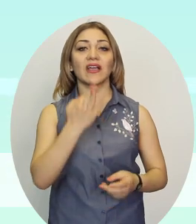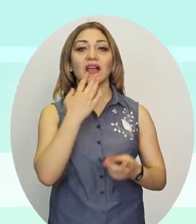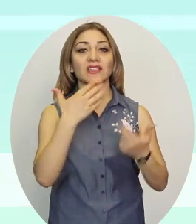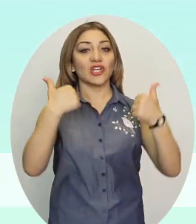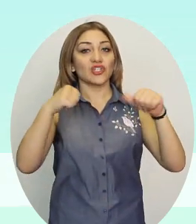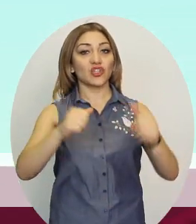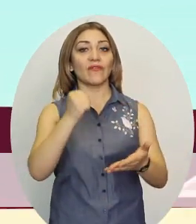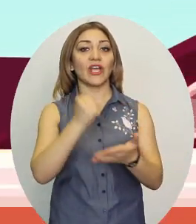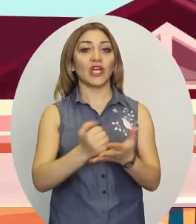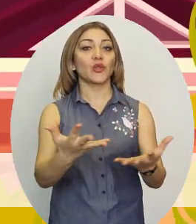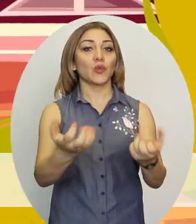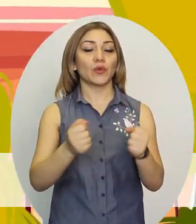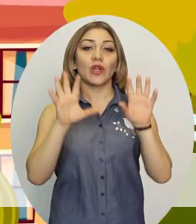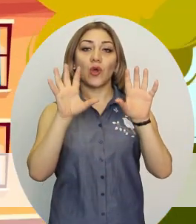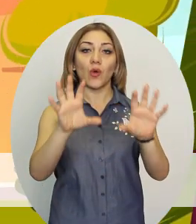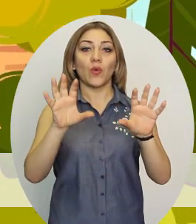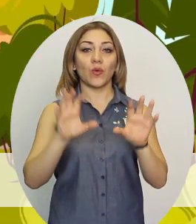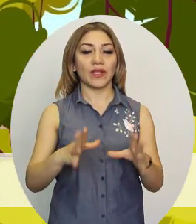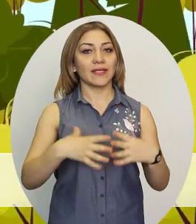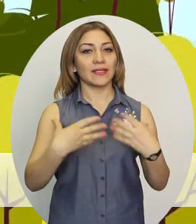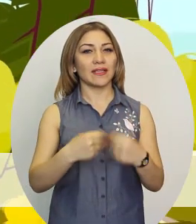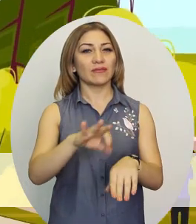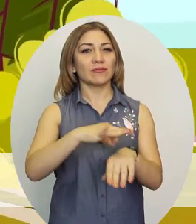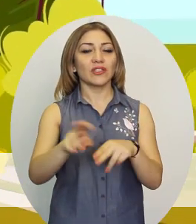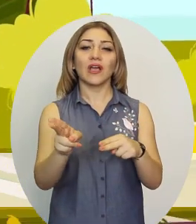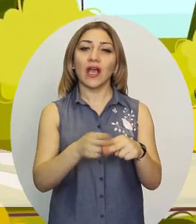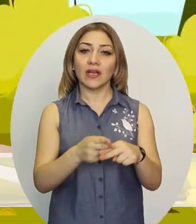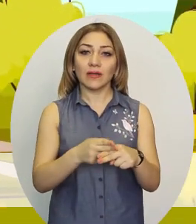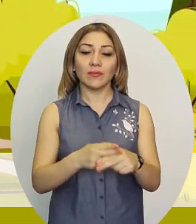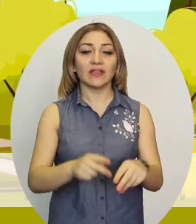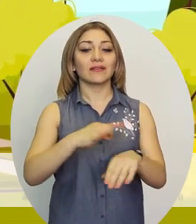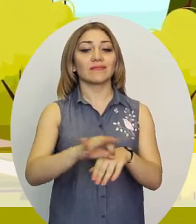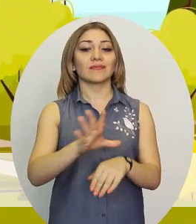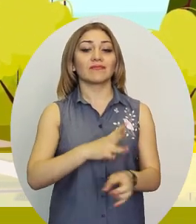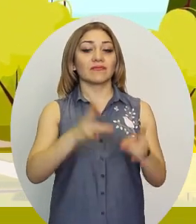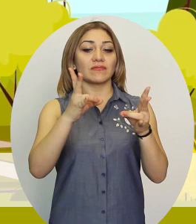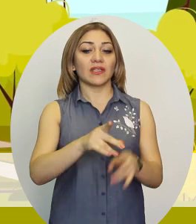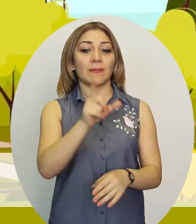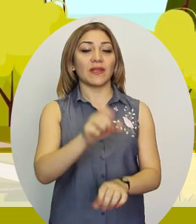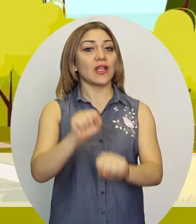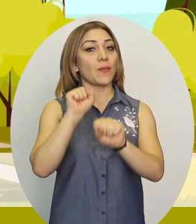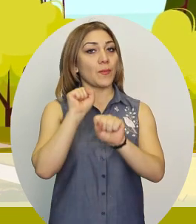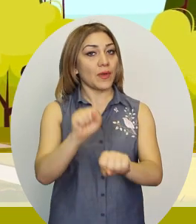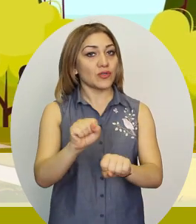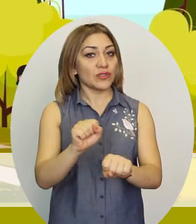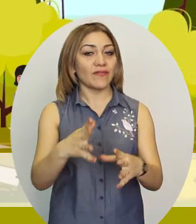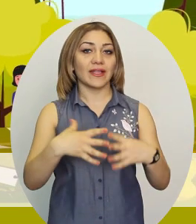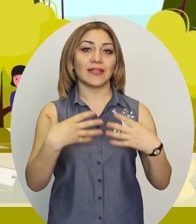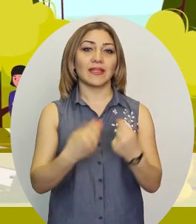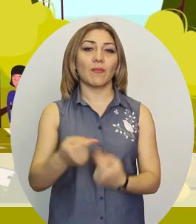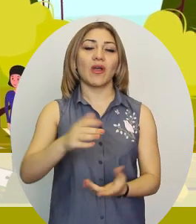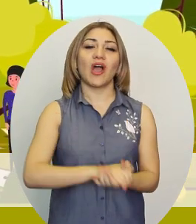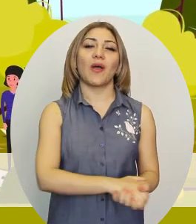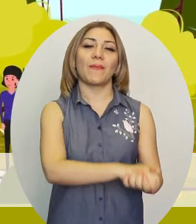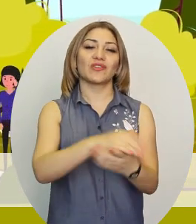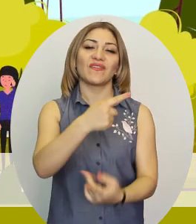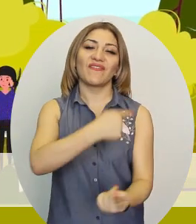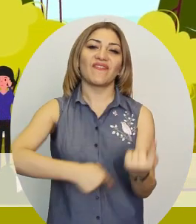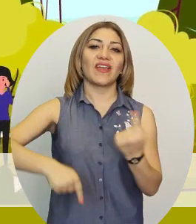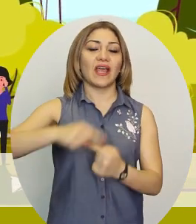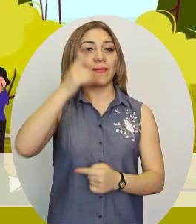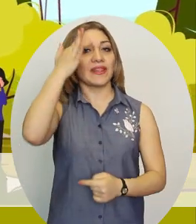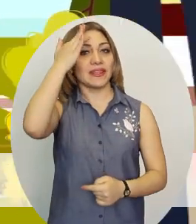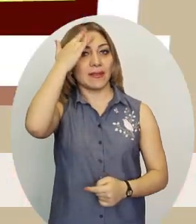Ազգային ժողովը ընդունել է օրենք ընտանիքում բռնության կանխարգելման, բռնության ենթարկված անձանց պաշտպանության, ինչպես նաև ընտանիքում համերաշխության